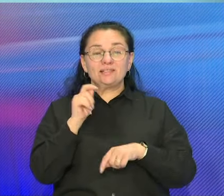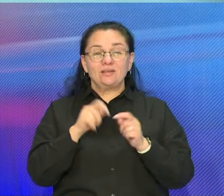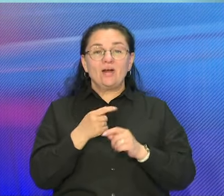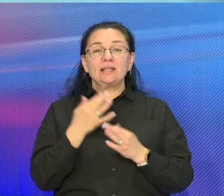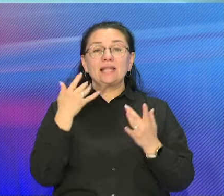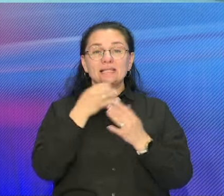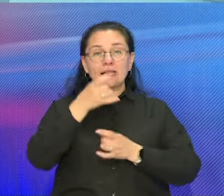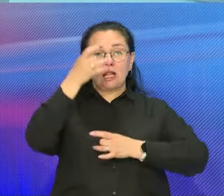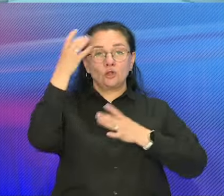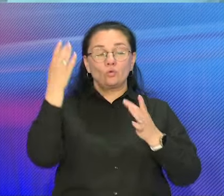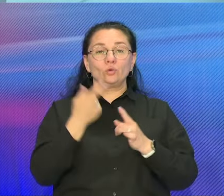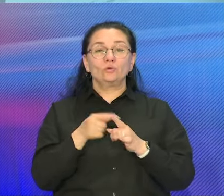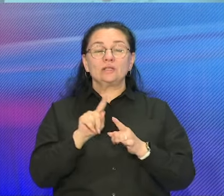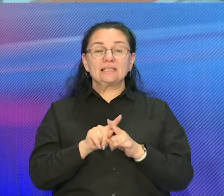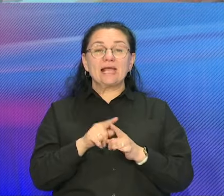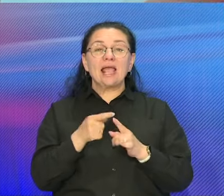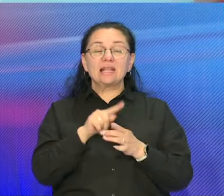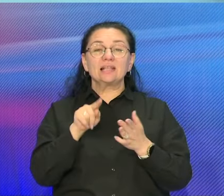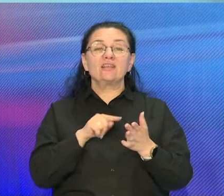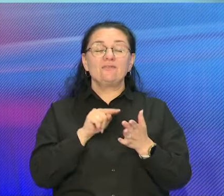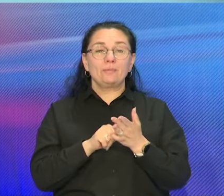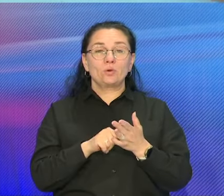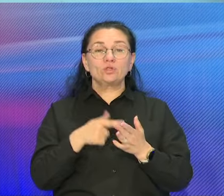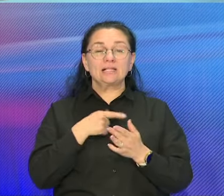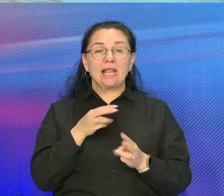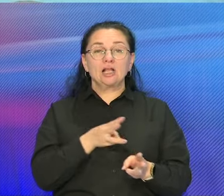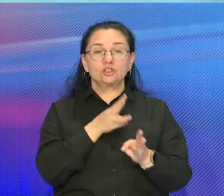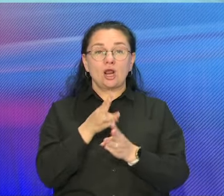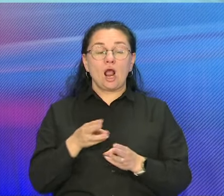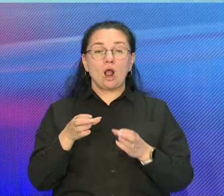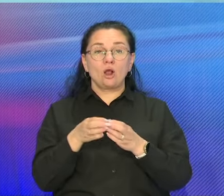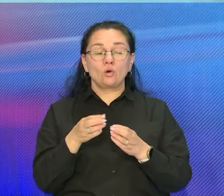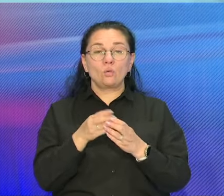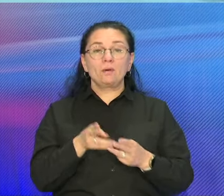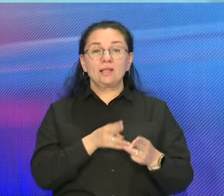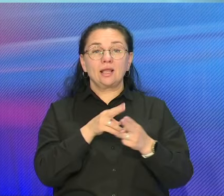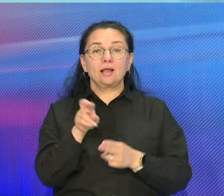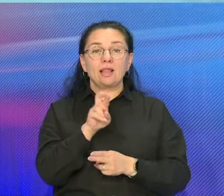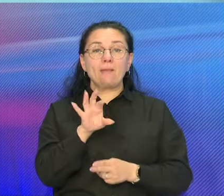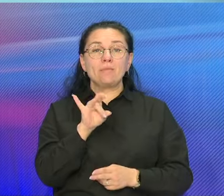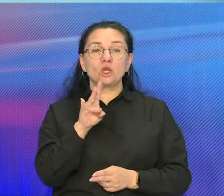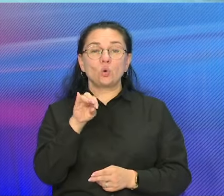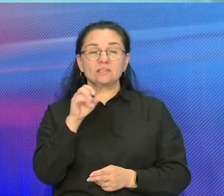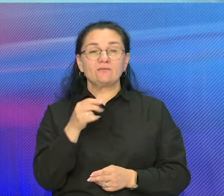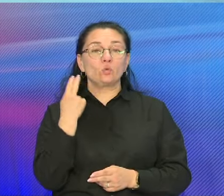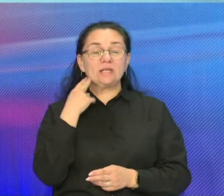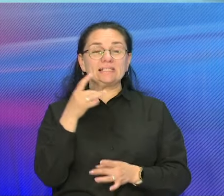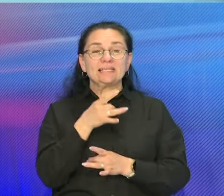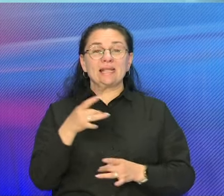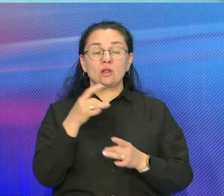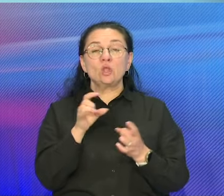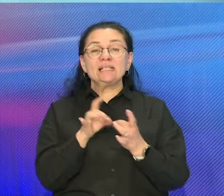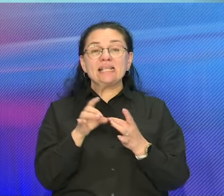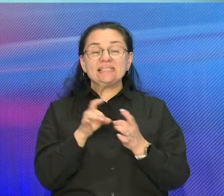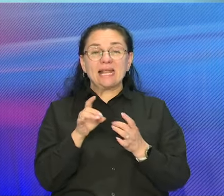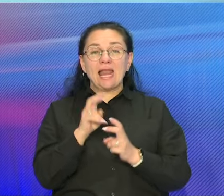НАЦІЯНАЛЬНЫХ КУЛЬТУР За адказом на гэтай питані наша здимашна група накіровалася у Бярозавку Ліцького района на шклозавод Ньоман